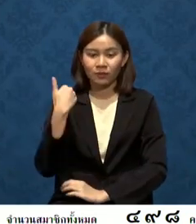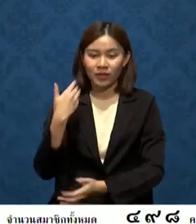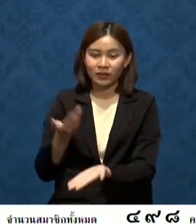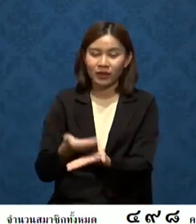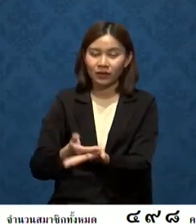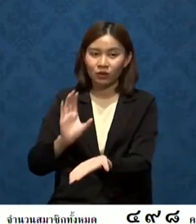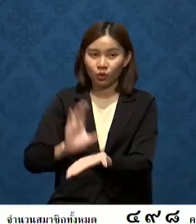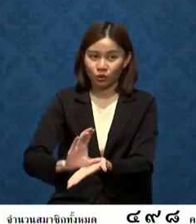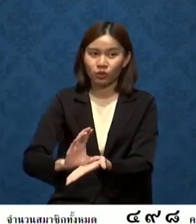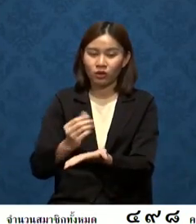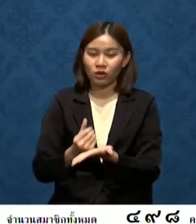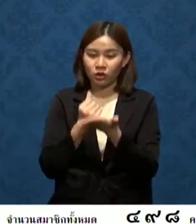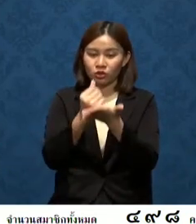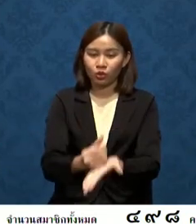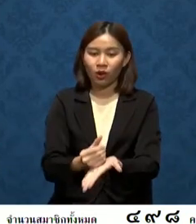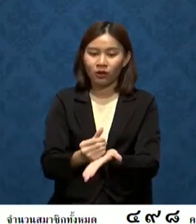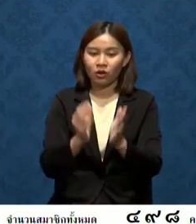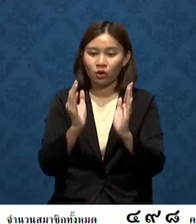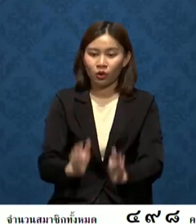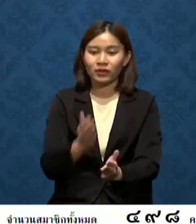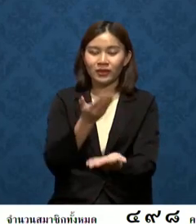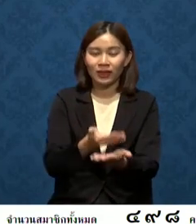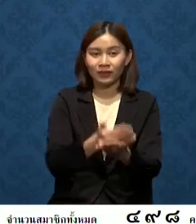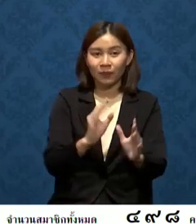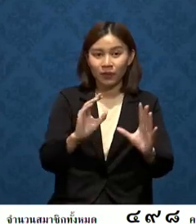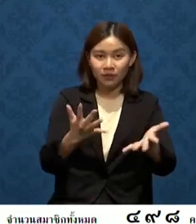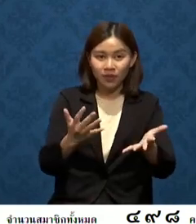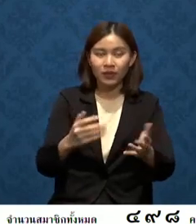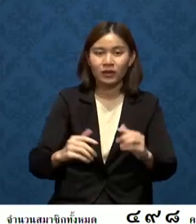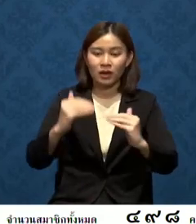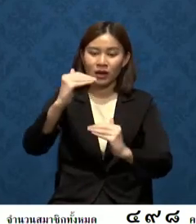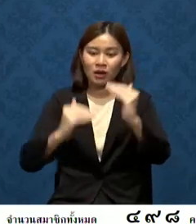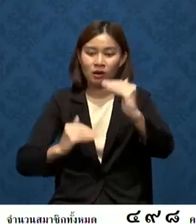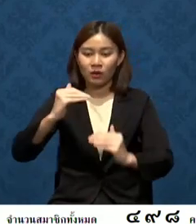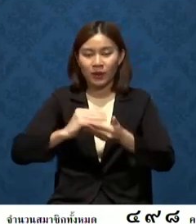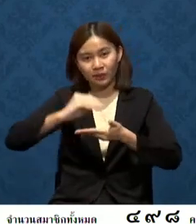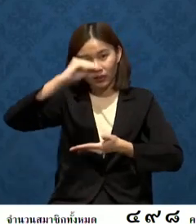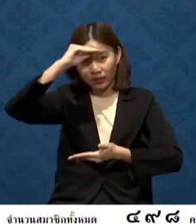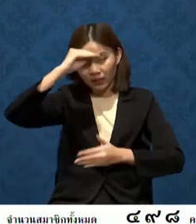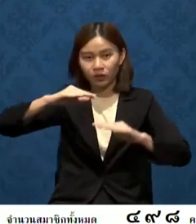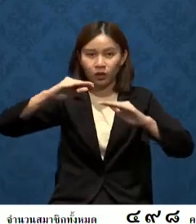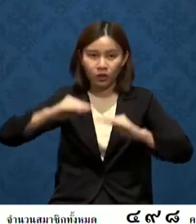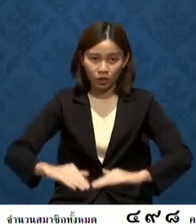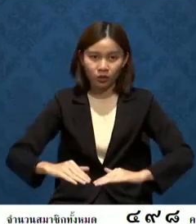เพื่อช่วยเหลือผู้ขาดแคลนทุนทรัพย์เพื่อลดความเหลื่อมทั้งทางการศึกษา